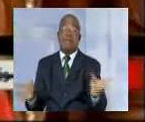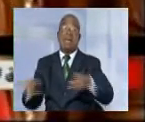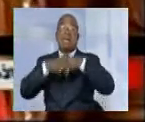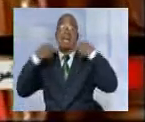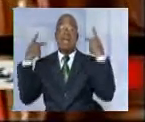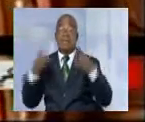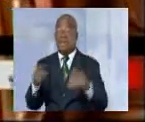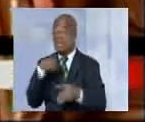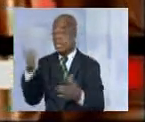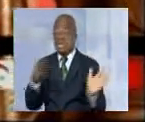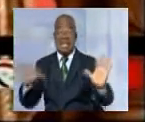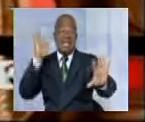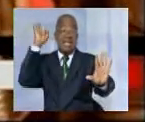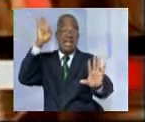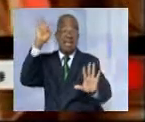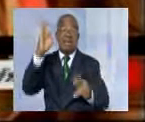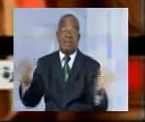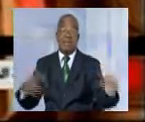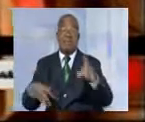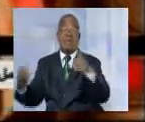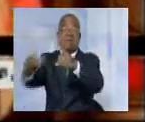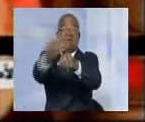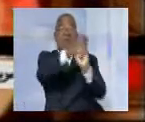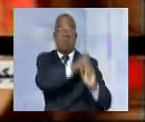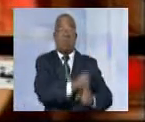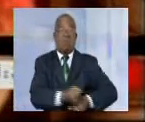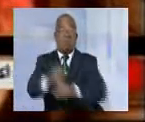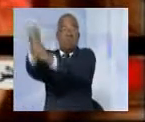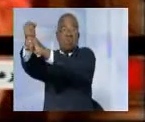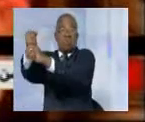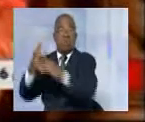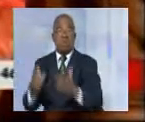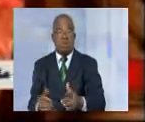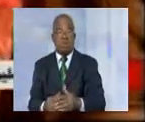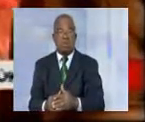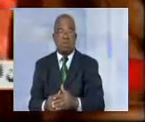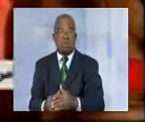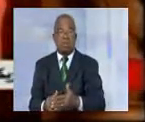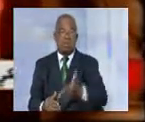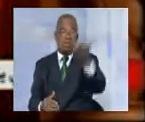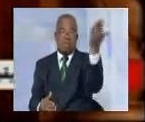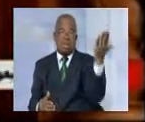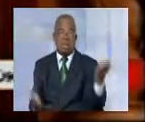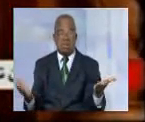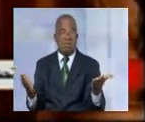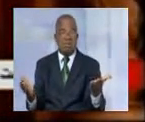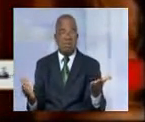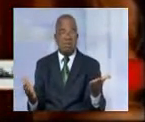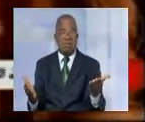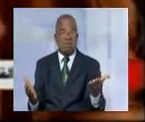en mission humanitaire. Selon le diocèse orthodoxe syrien, les ravisseurs seraient des djihadistes